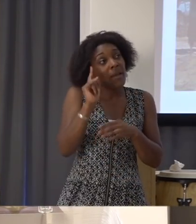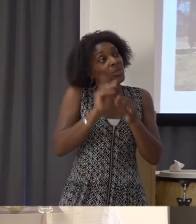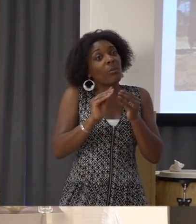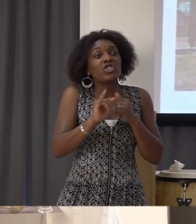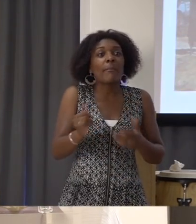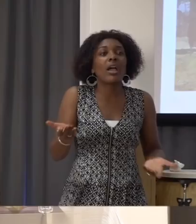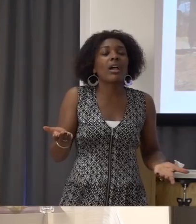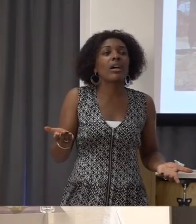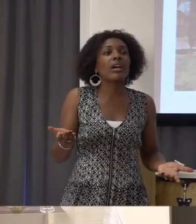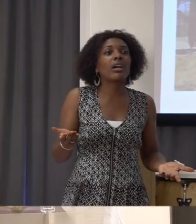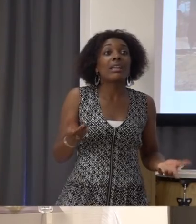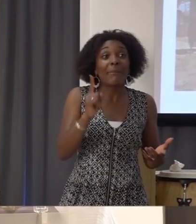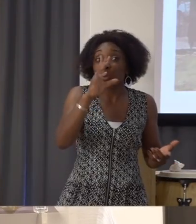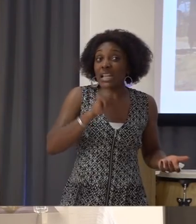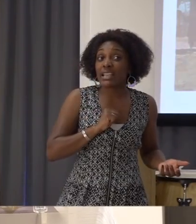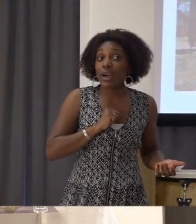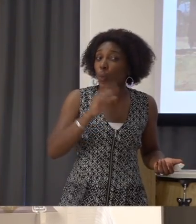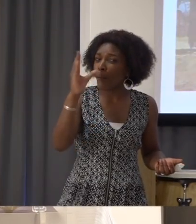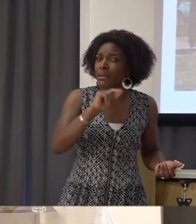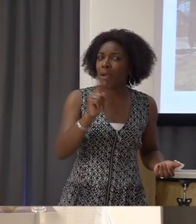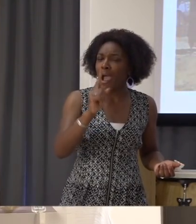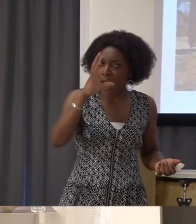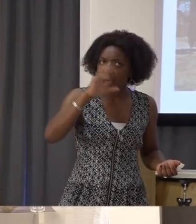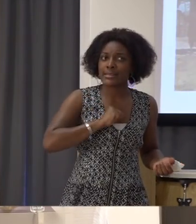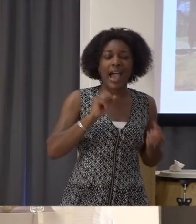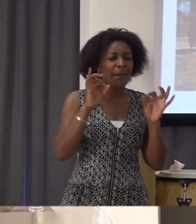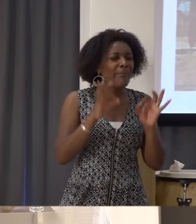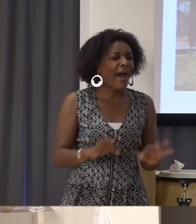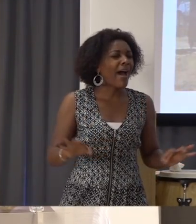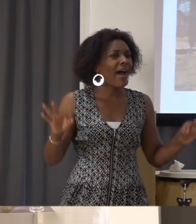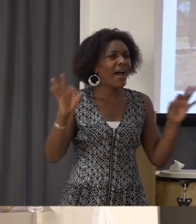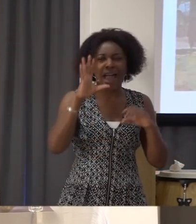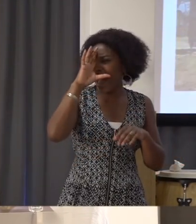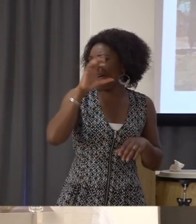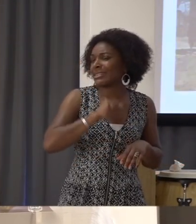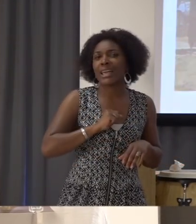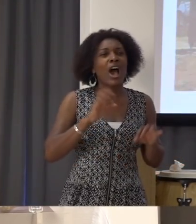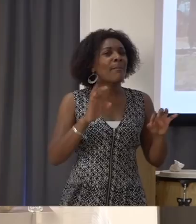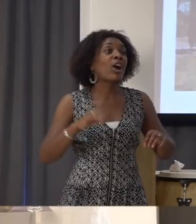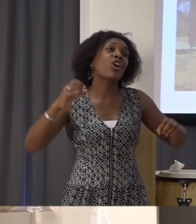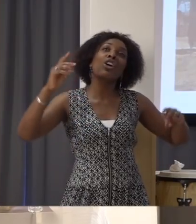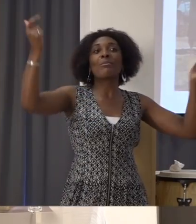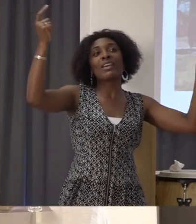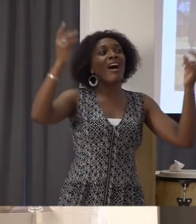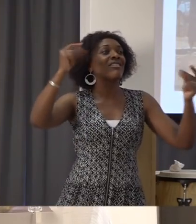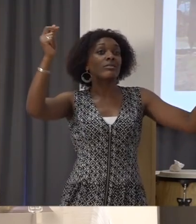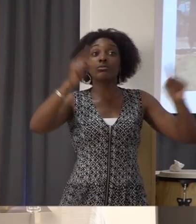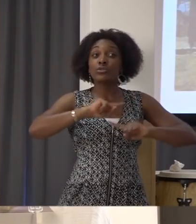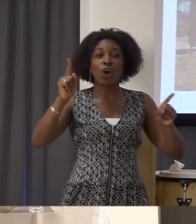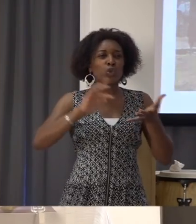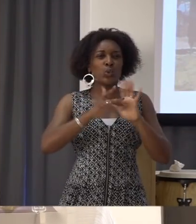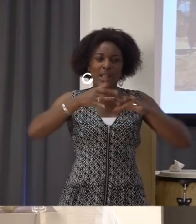Il n'y a rien de hasard dans ce monde. Rien n'arrive comme ça. Tout est contrôlé.